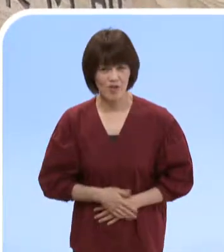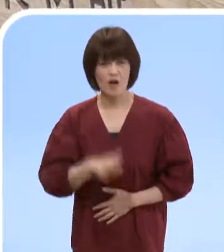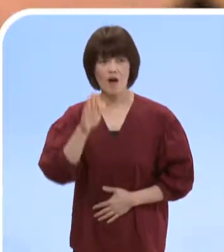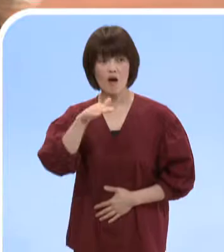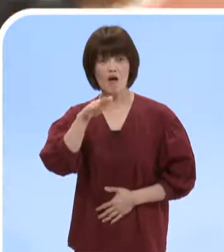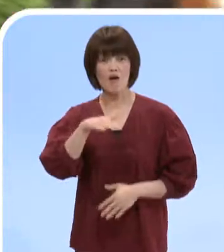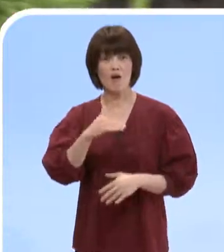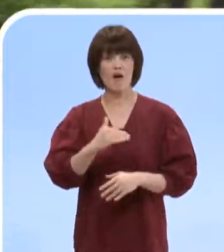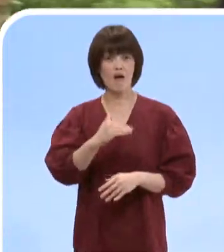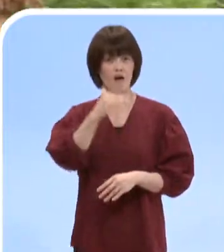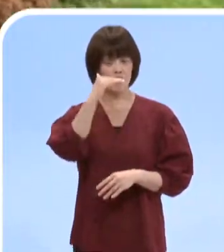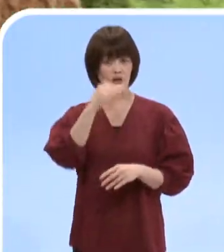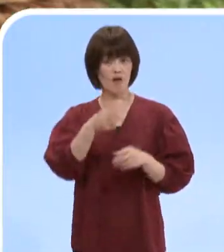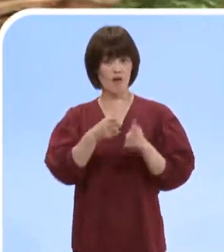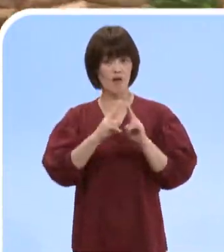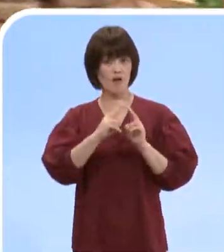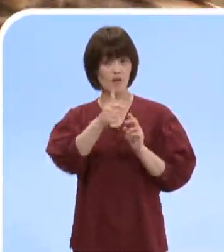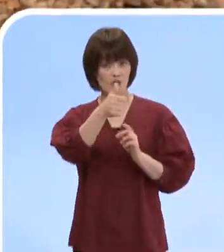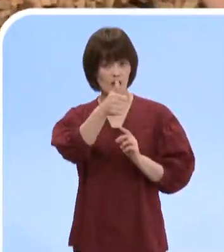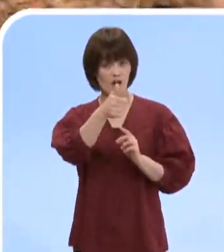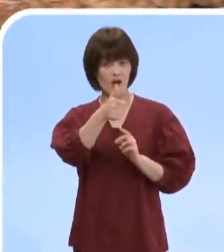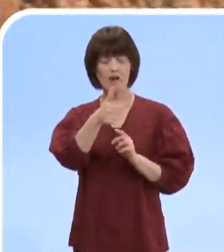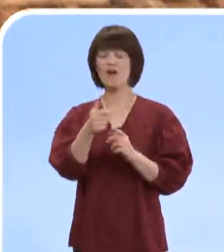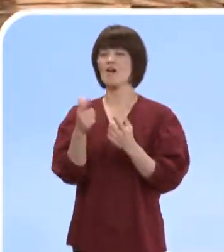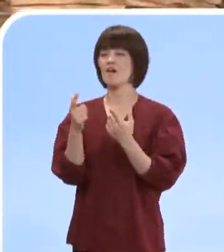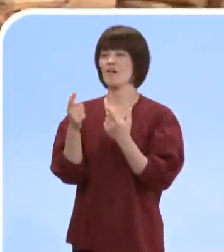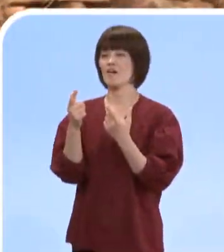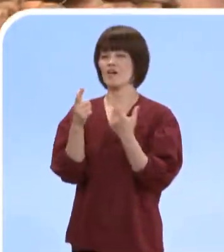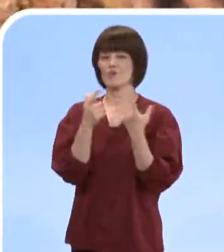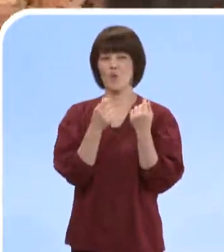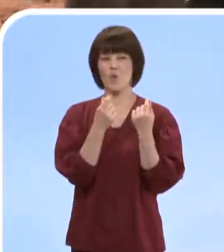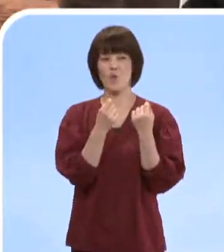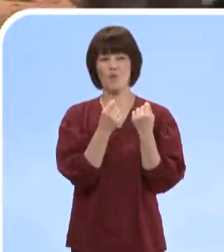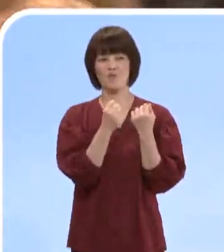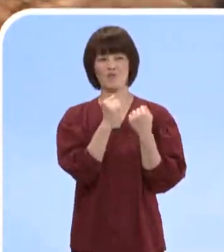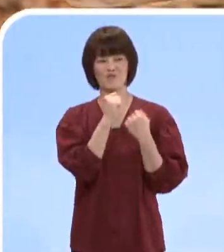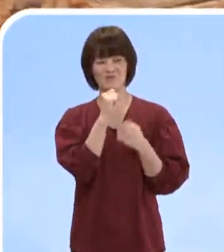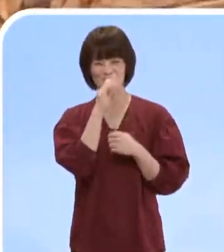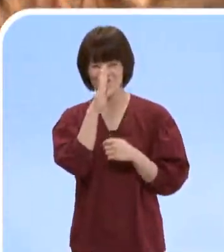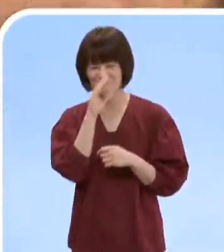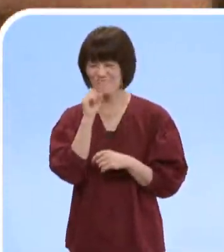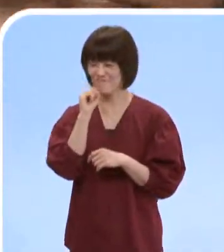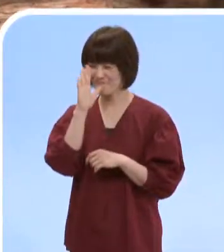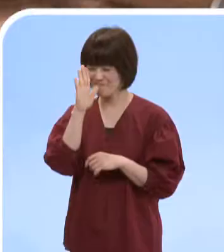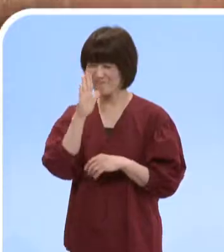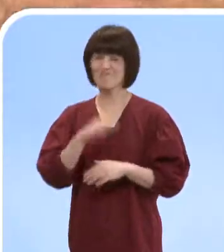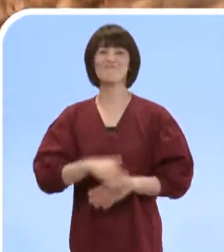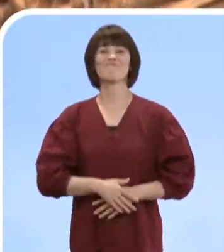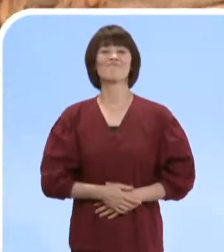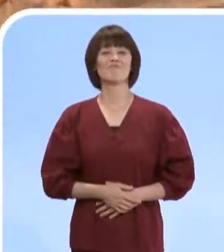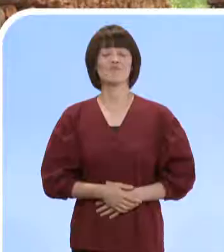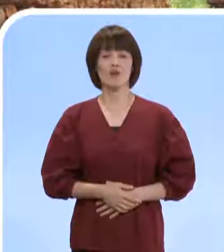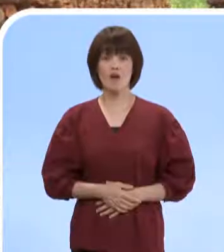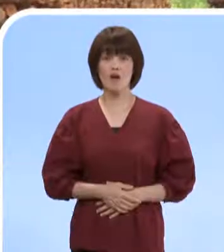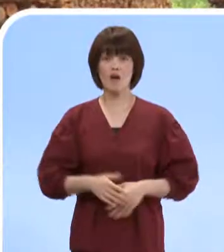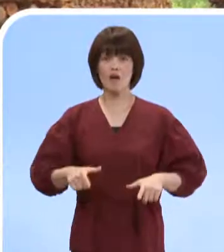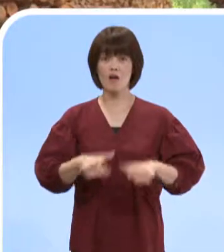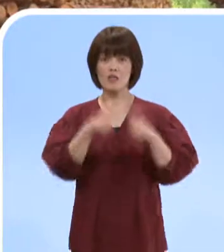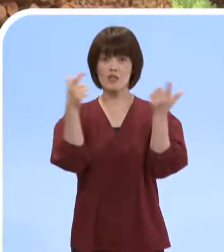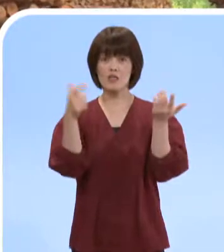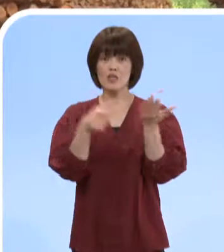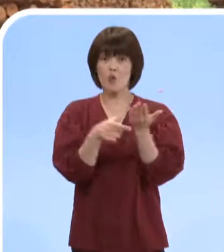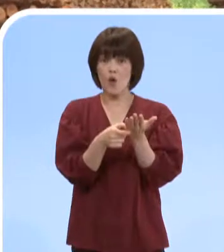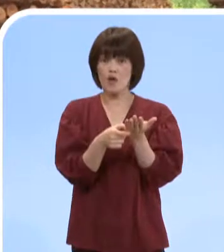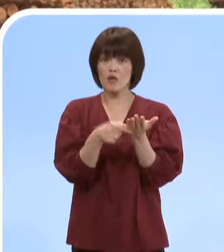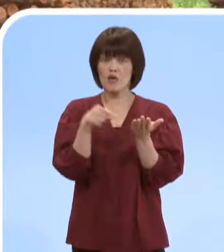。高橋さんでいらっしゃいますか？ そうです。 あ、よろしくお願いいたします。 よろしくお願いします。ありがとうござい ます。初めまして。木の駅